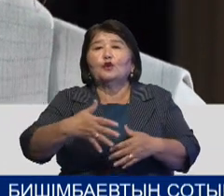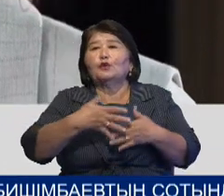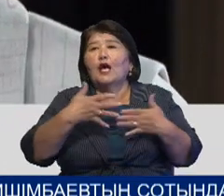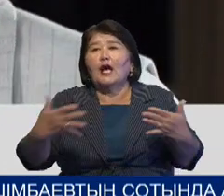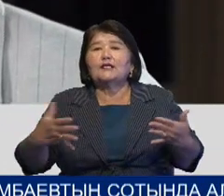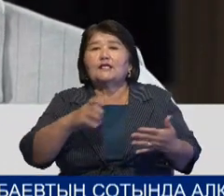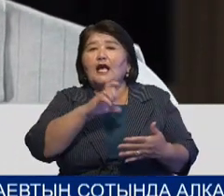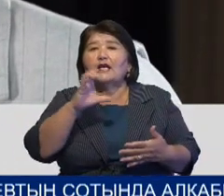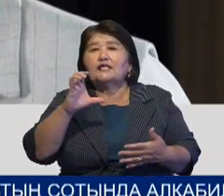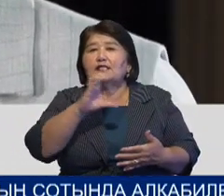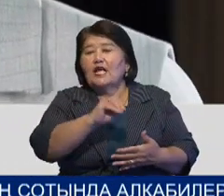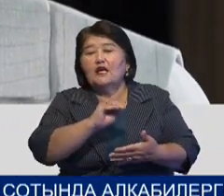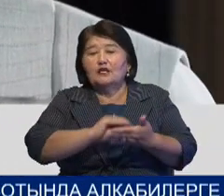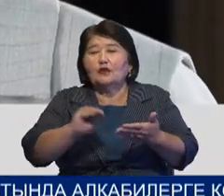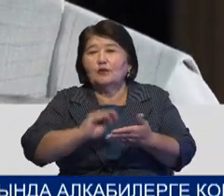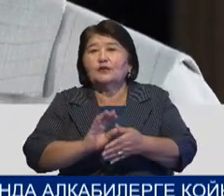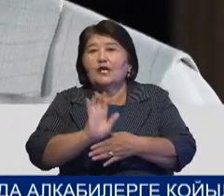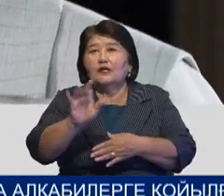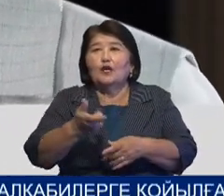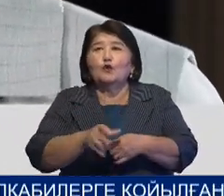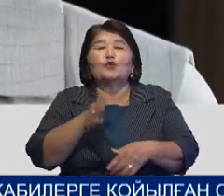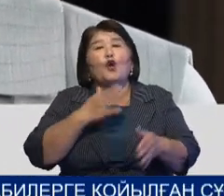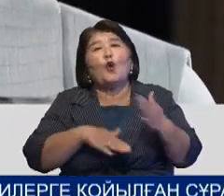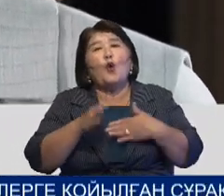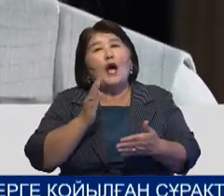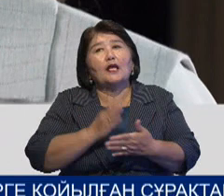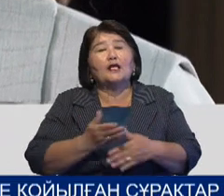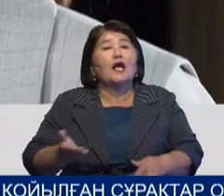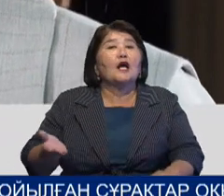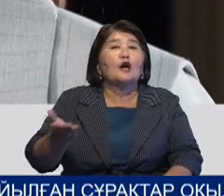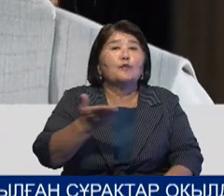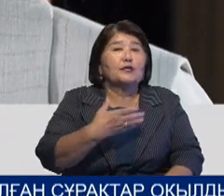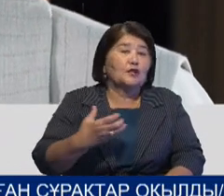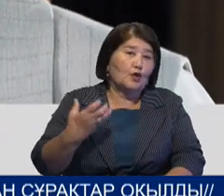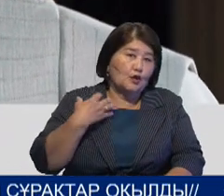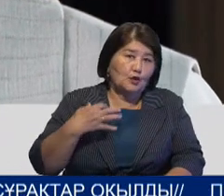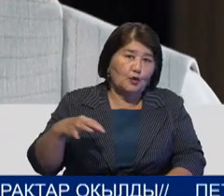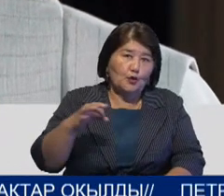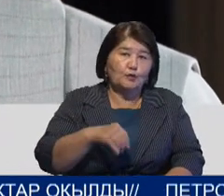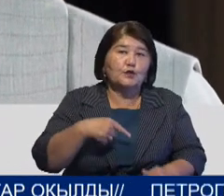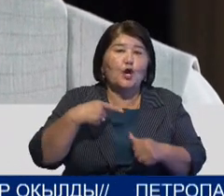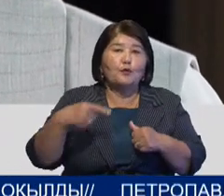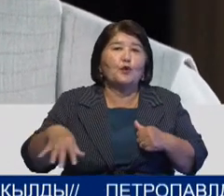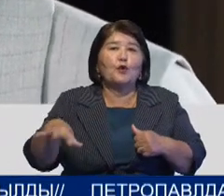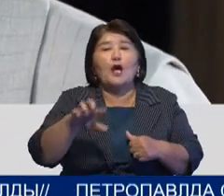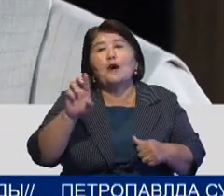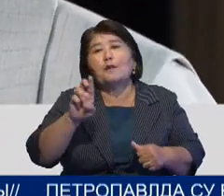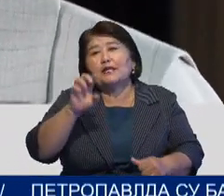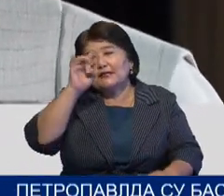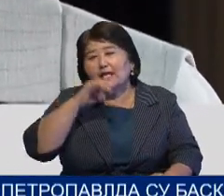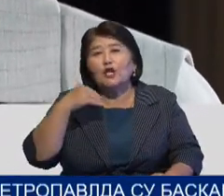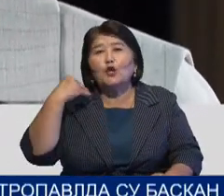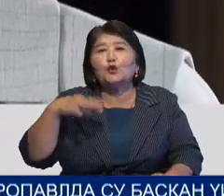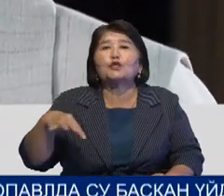эссе жұмыстары келіп түсті. Өте қуантатыны, біздің Қызылорда облысынан бөлек өңірлер, Батыс Қазақстан,